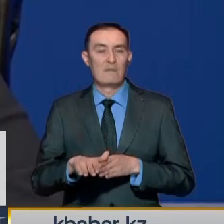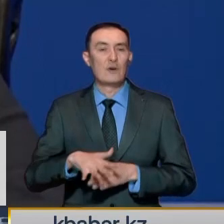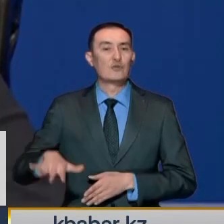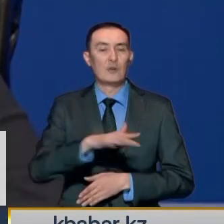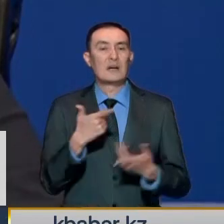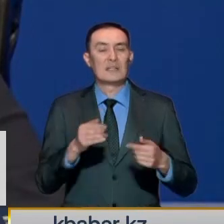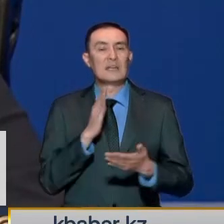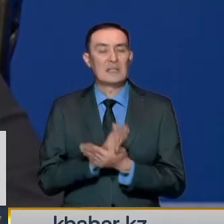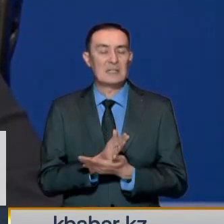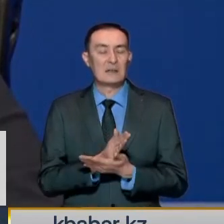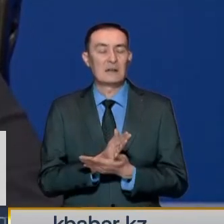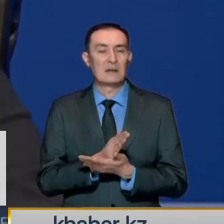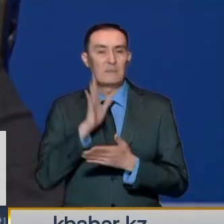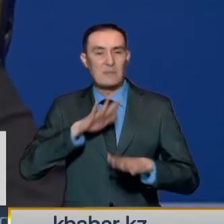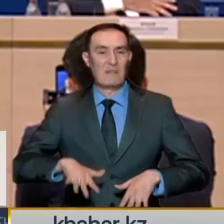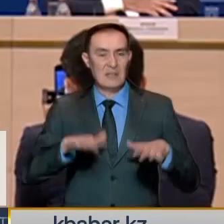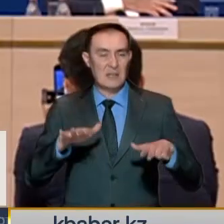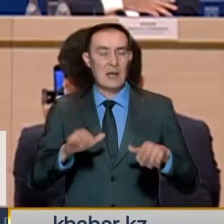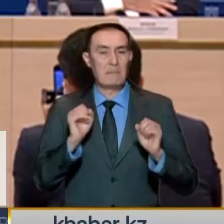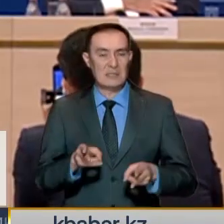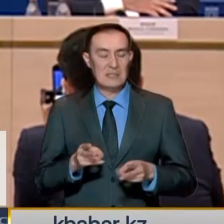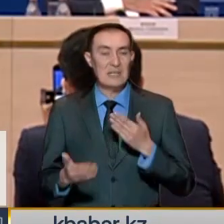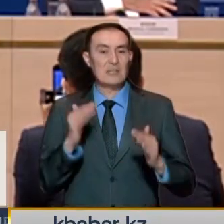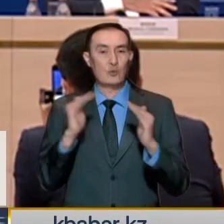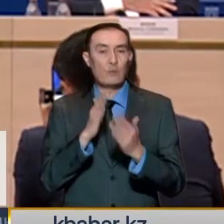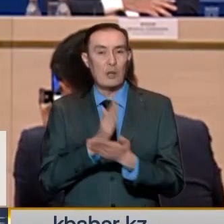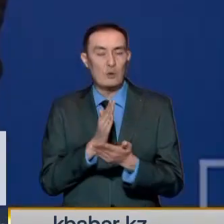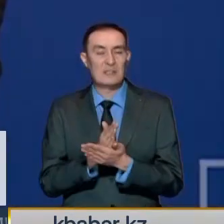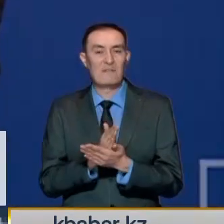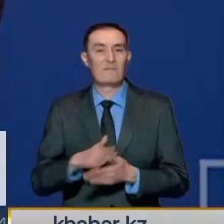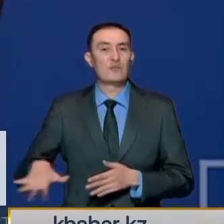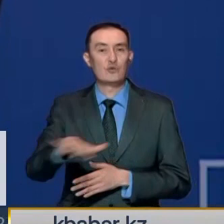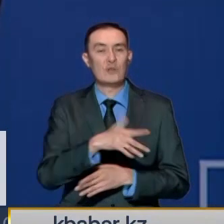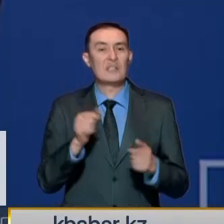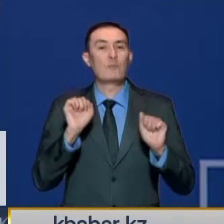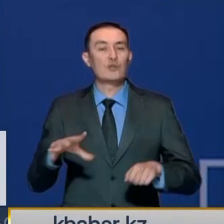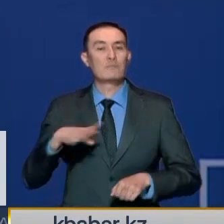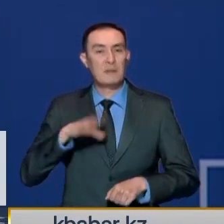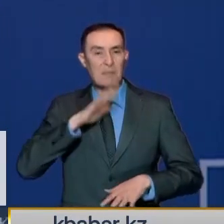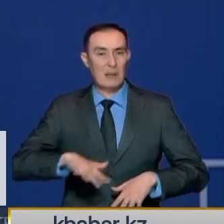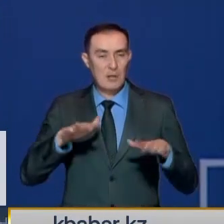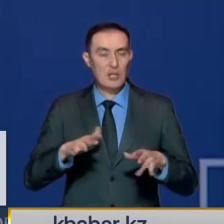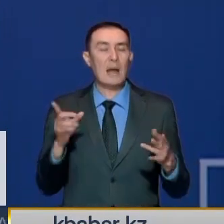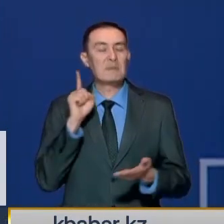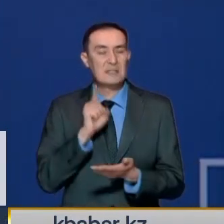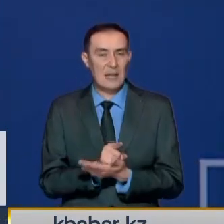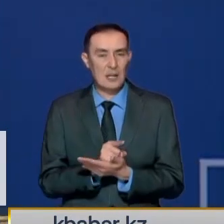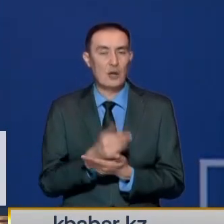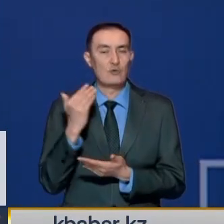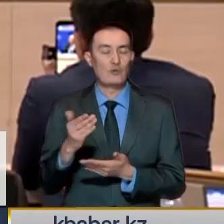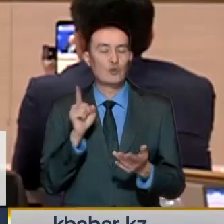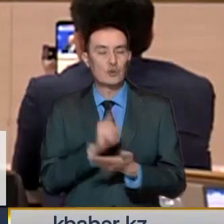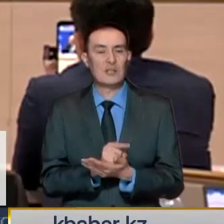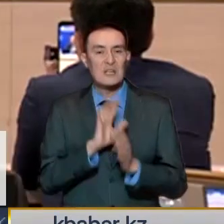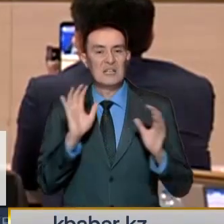зонах, подверженных стихийным бедствиям. Если дом находится в специальной зоне подтопления, то, конечно же, у него должна